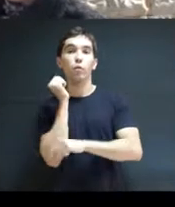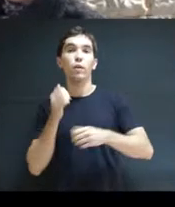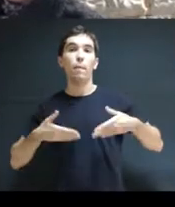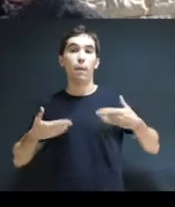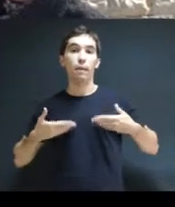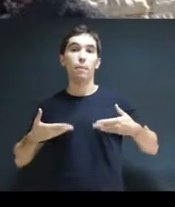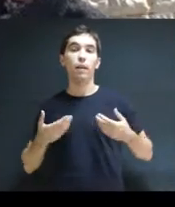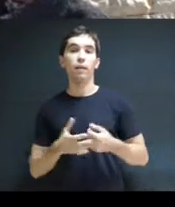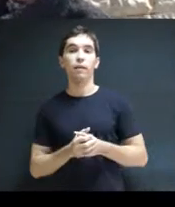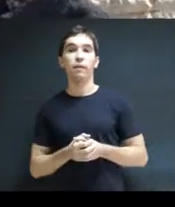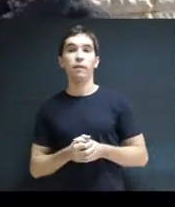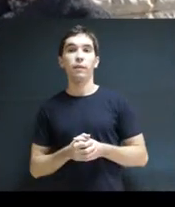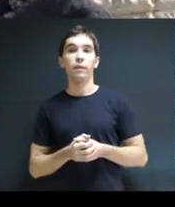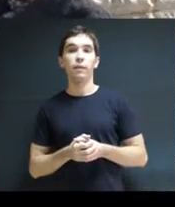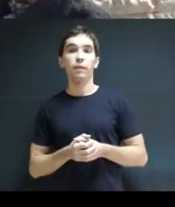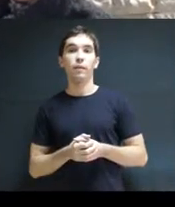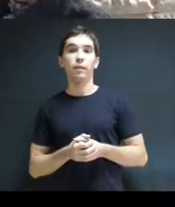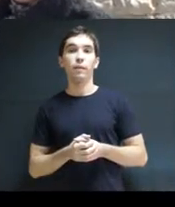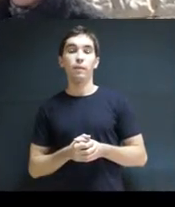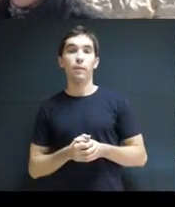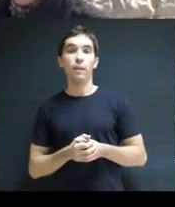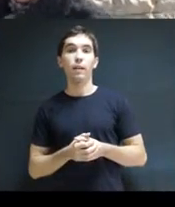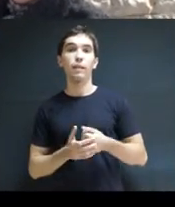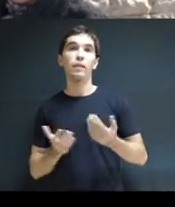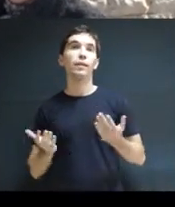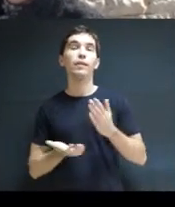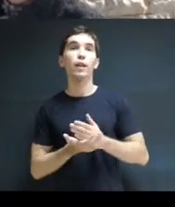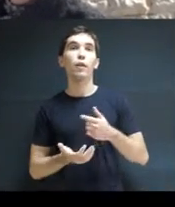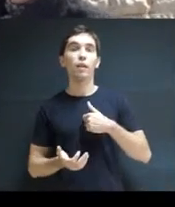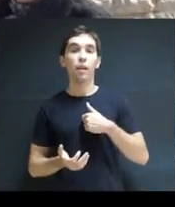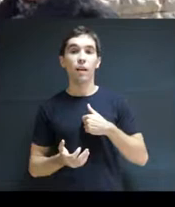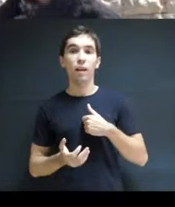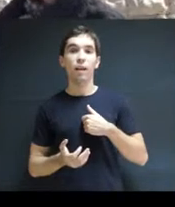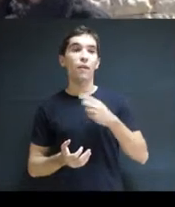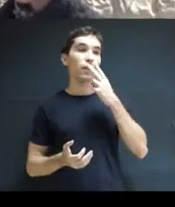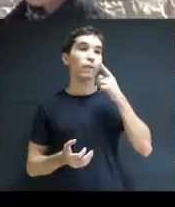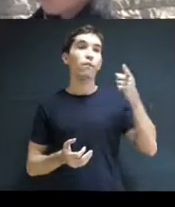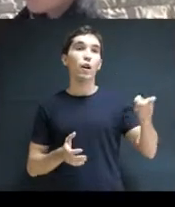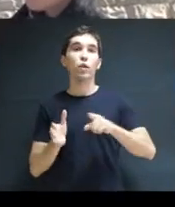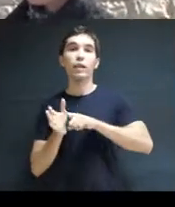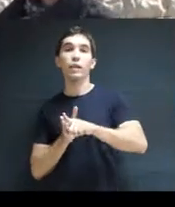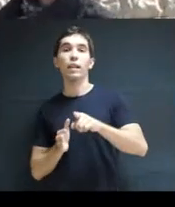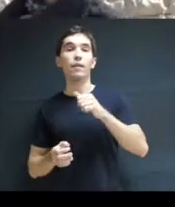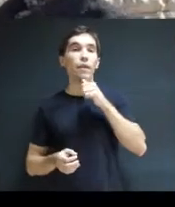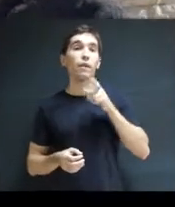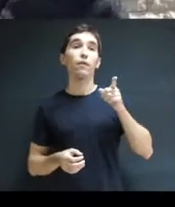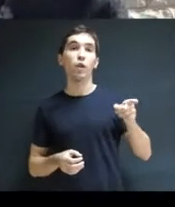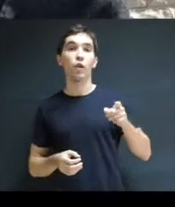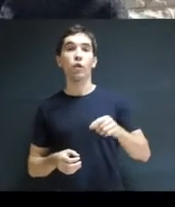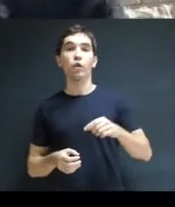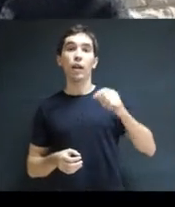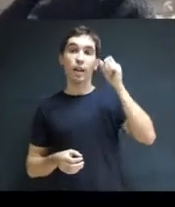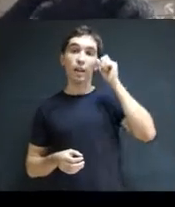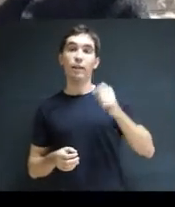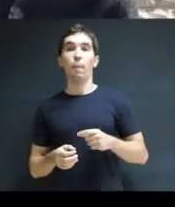mlade? Pa, u principu, zato što s obzirom na vaše ciljeve, na vaše iskustvo kao